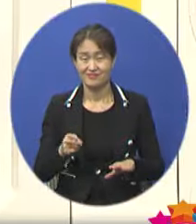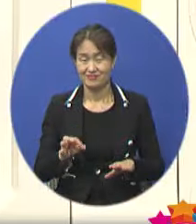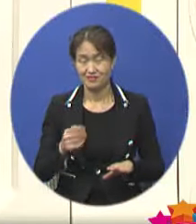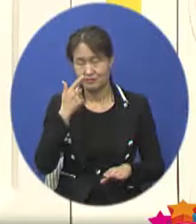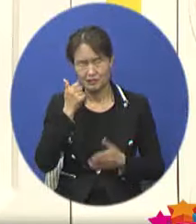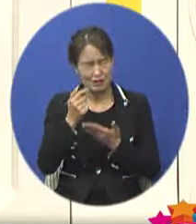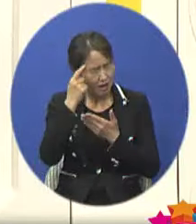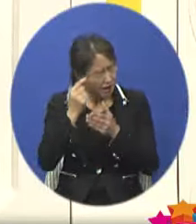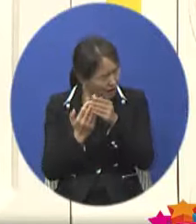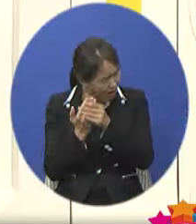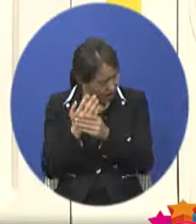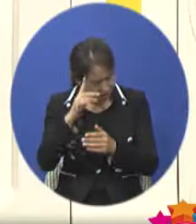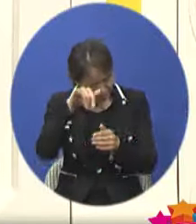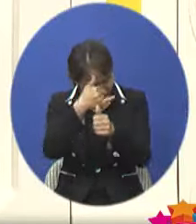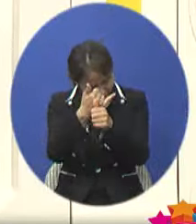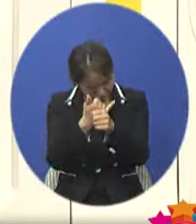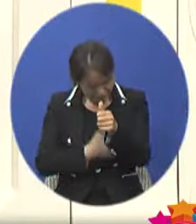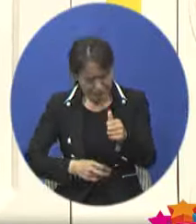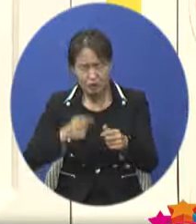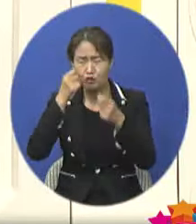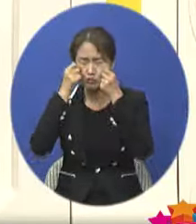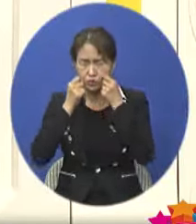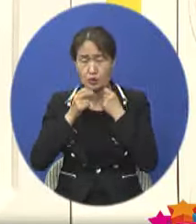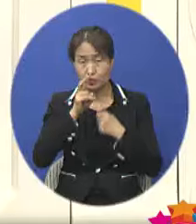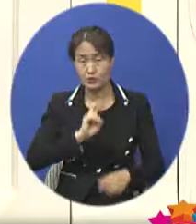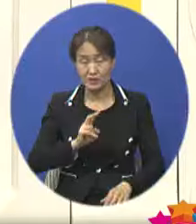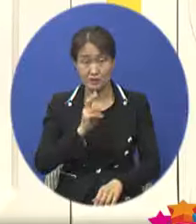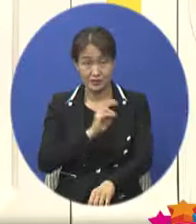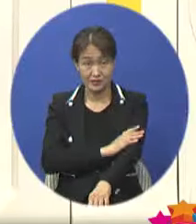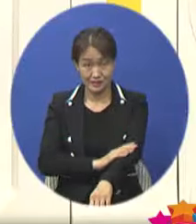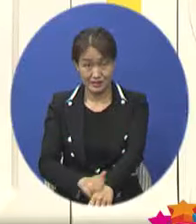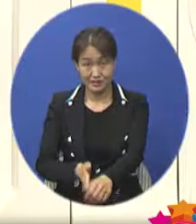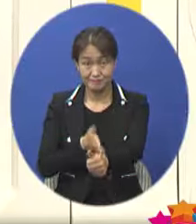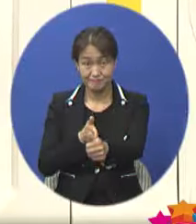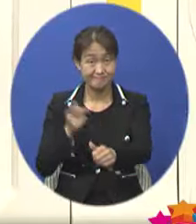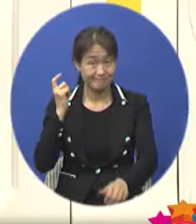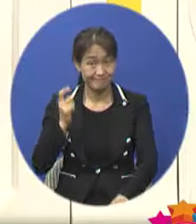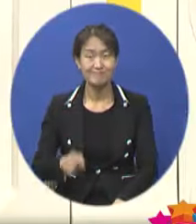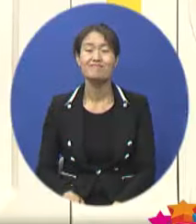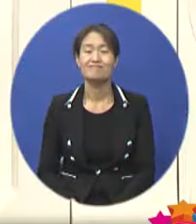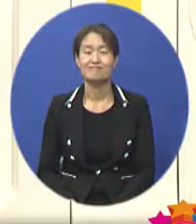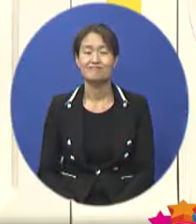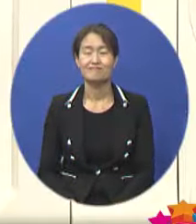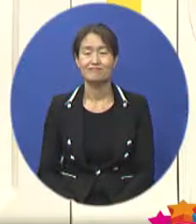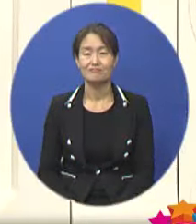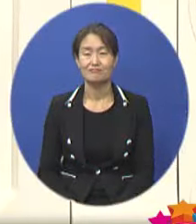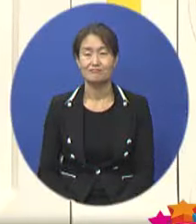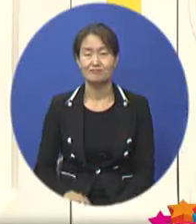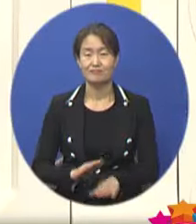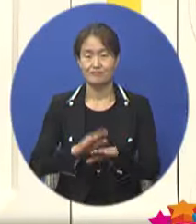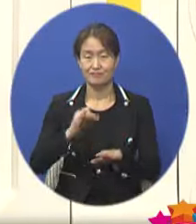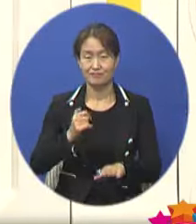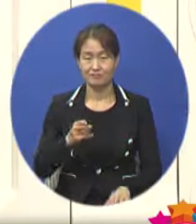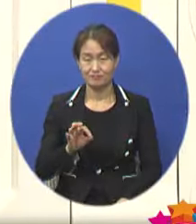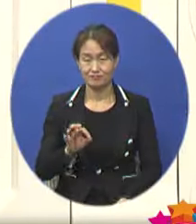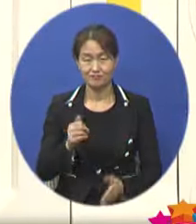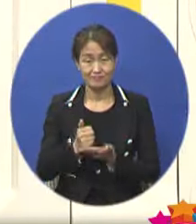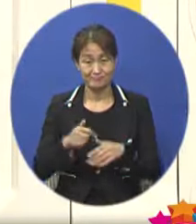아버님 생각이 나셔서 부르자 놉니다. 부르신다고 하셨는데 예. 노래 잘 들어보겠습니다. 예. 네. 네. 선웅경님 항상